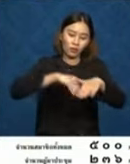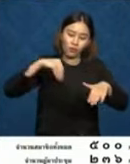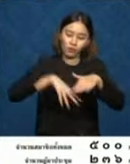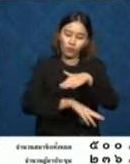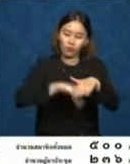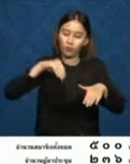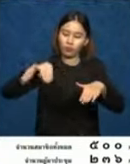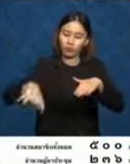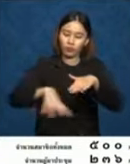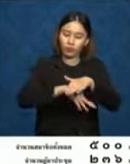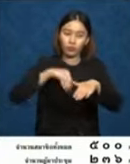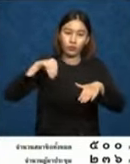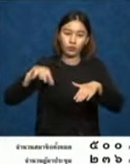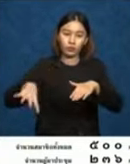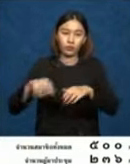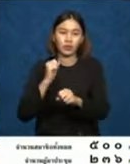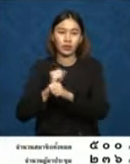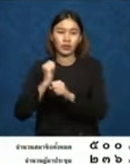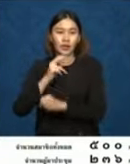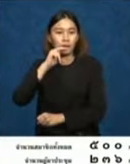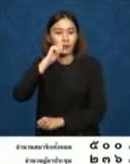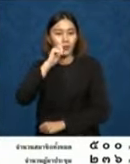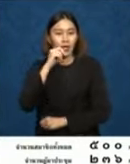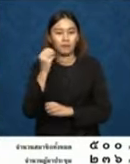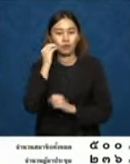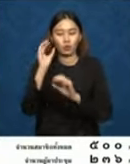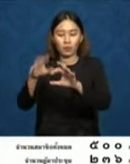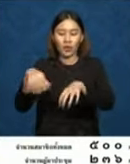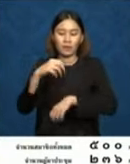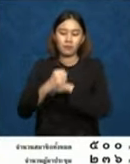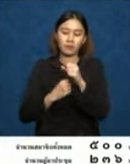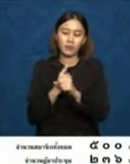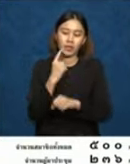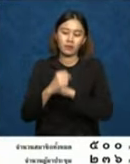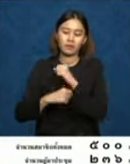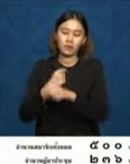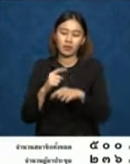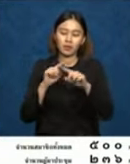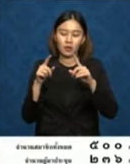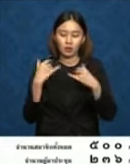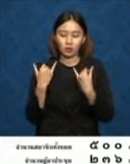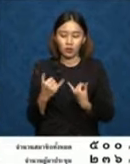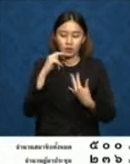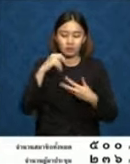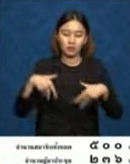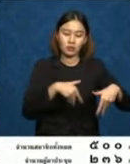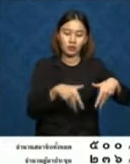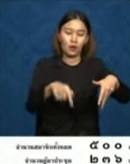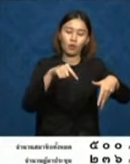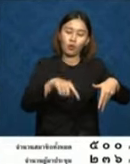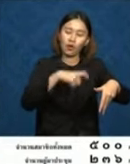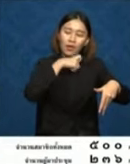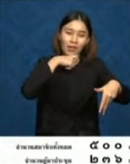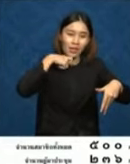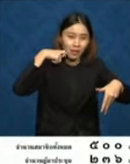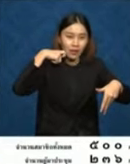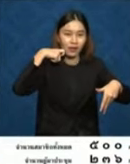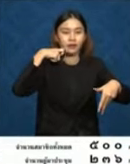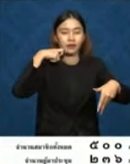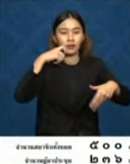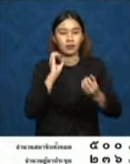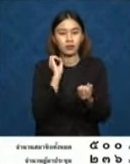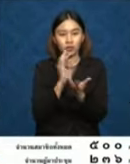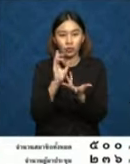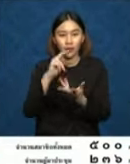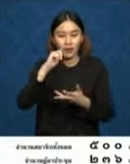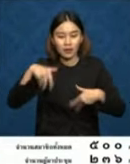ำห้วยสากลแหล่งผลิตน้ำประปาหมู่บ้านในทุกปีแต่ปัจจุบันครับในลำห้วยเต่าน้ำก็เริ่มแห้งขอดทำให้